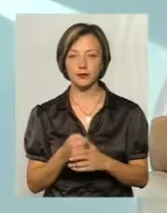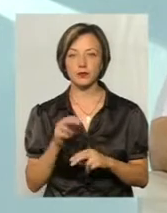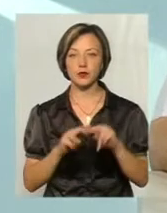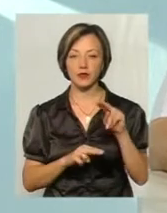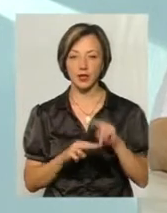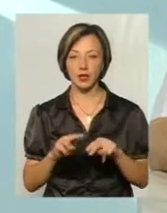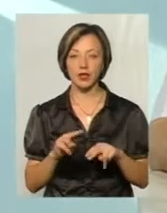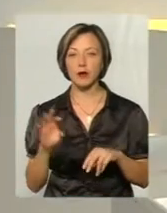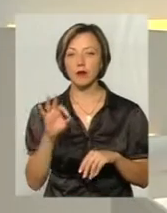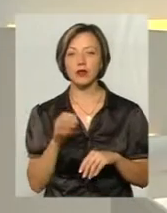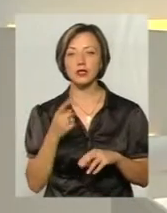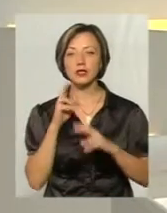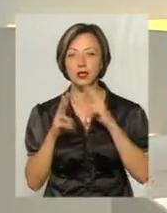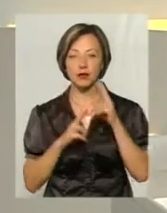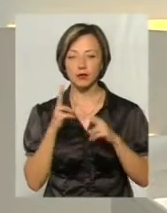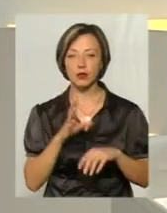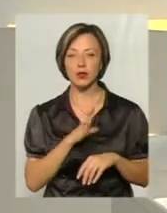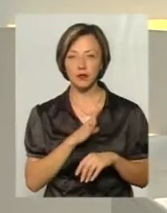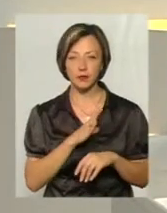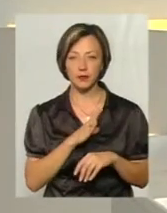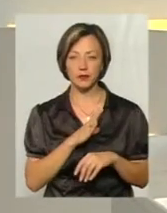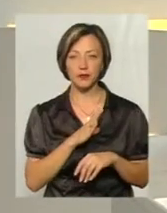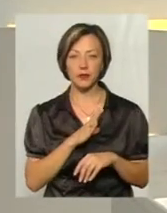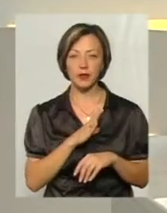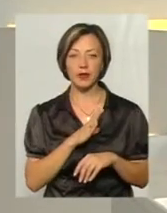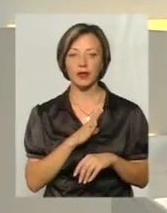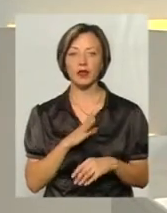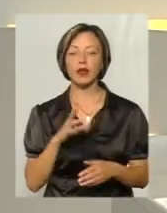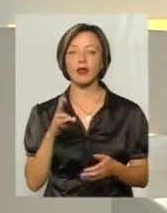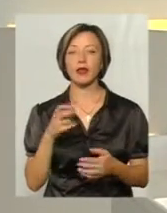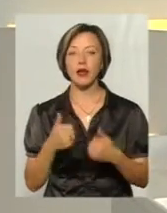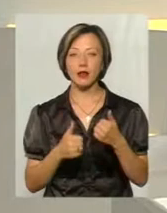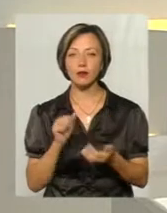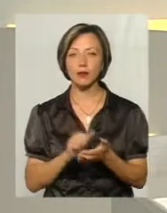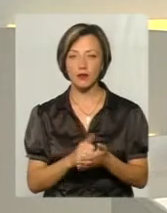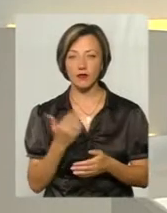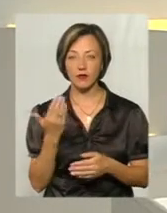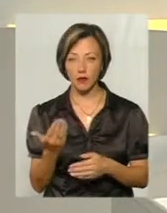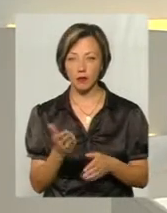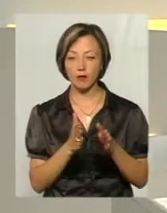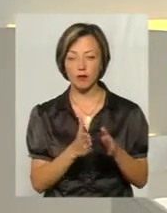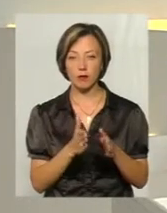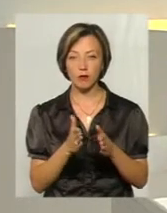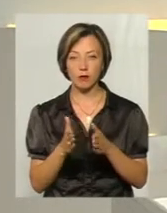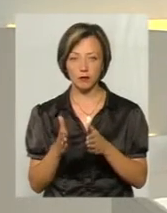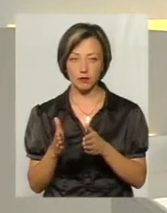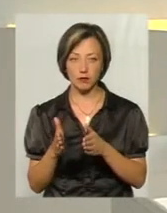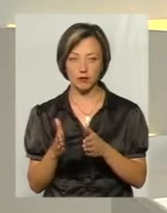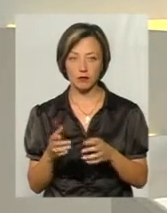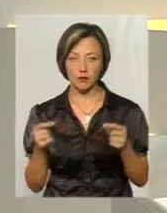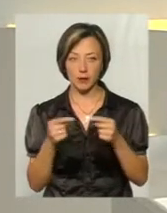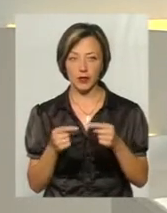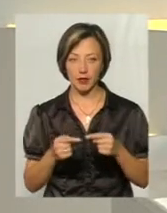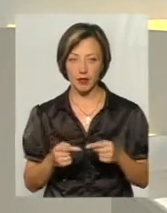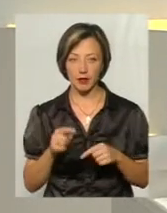будівництва. З приводу тих скарг, які були, з приводу тендерної документації, ви її в порядок привели, так